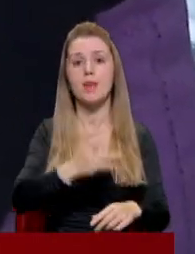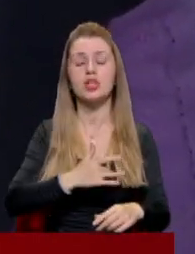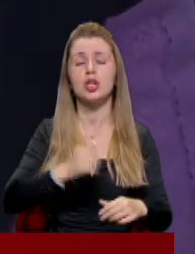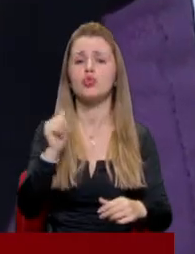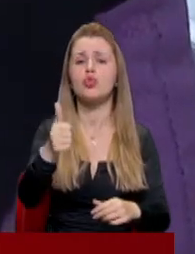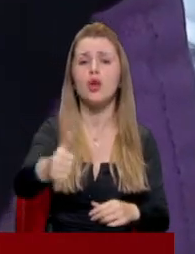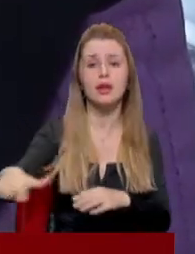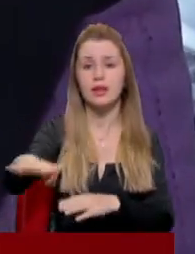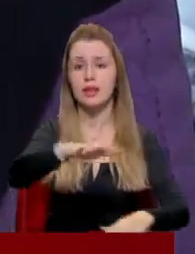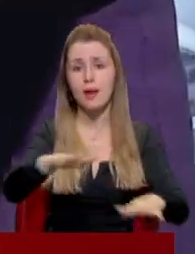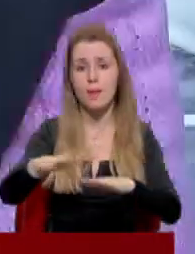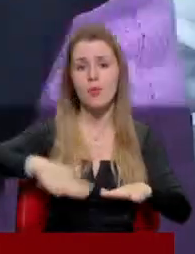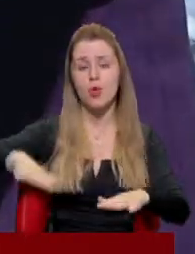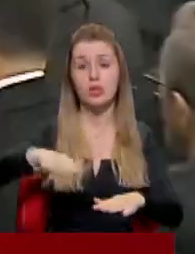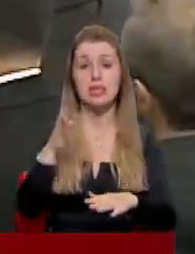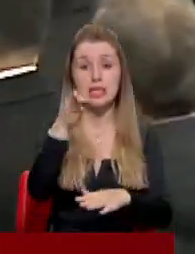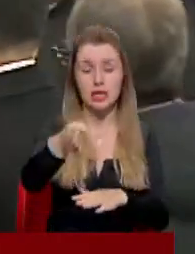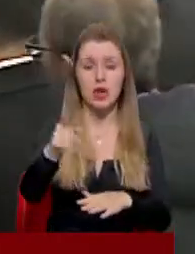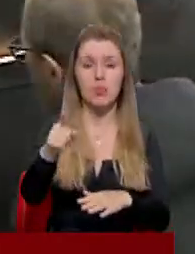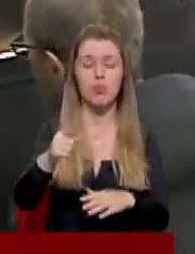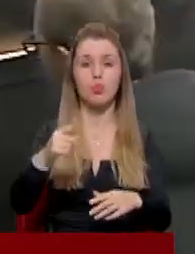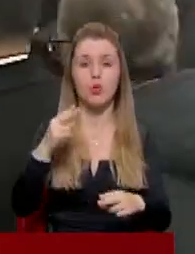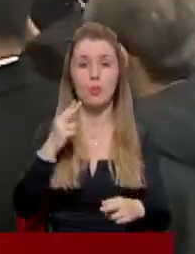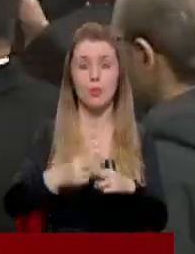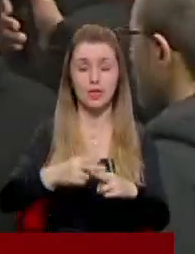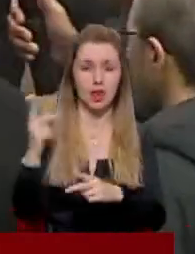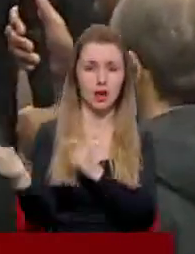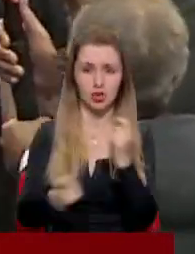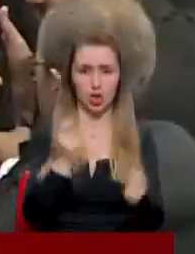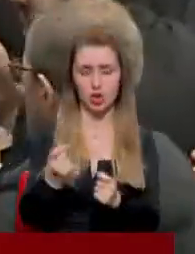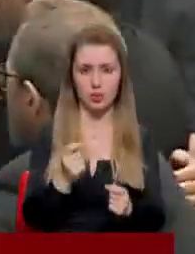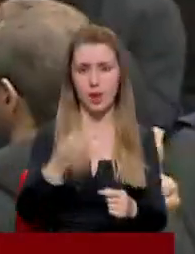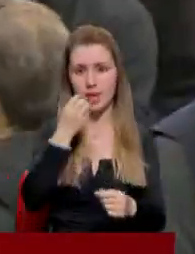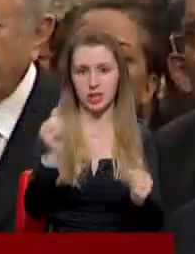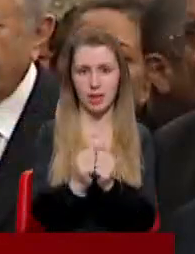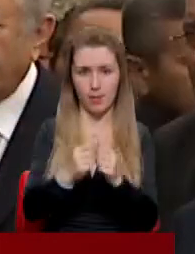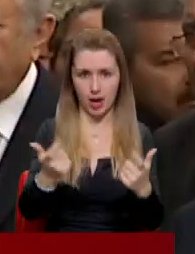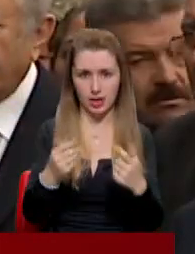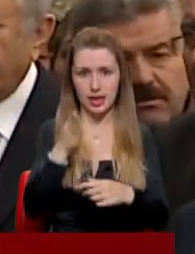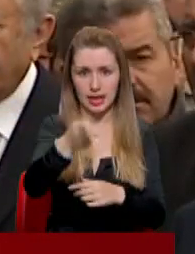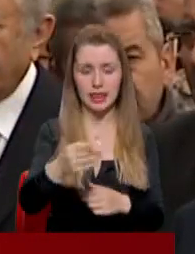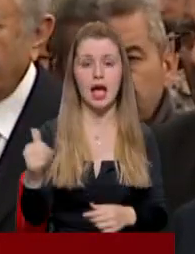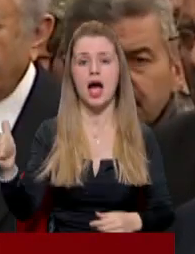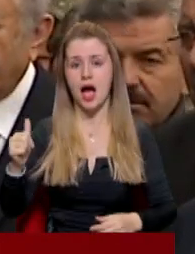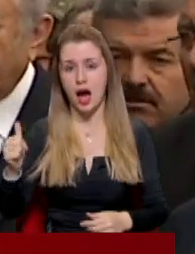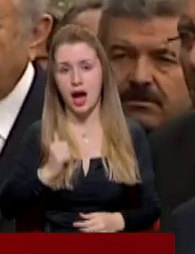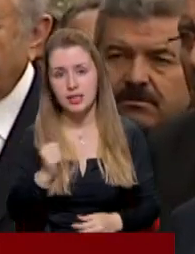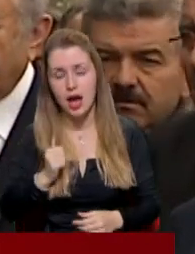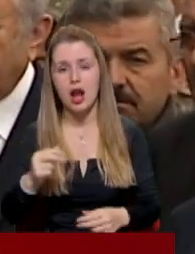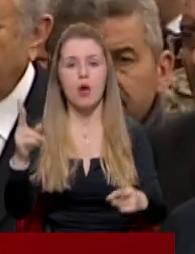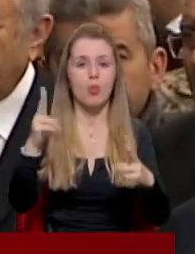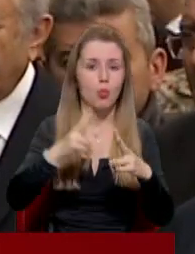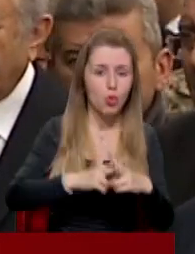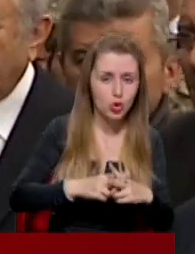günlerdir deprem bölgesine kamp kurdu. Erdoğan da pazar mesaisinde Bahçeli ile birlikte Hatay'daydı. Askeriyle,